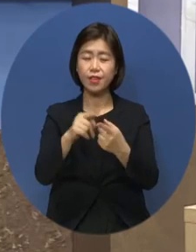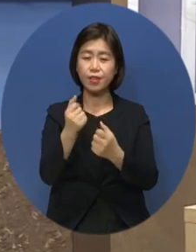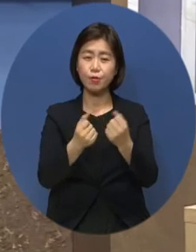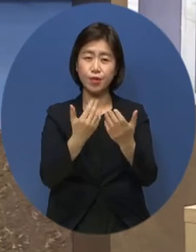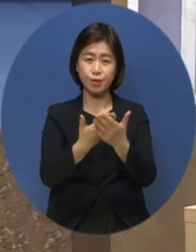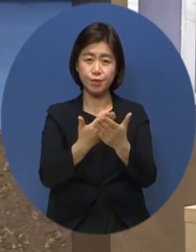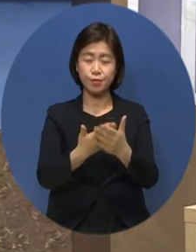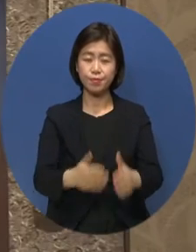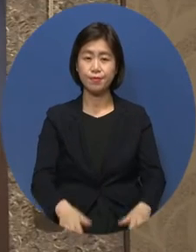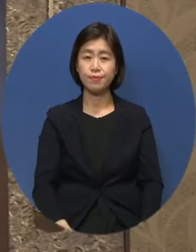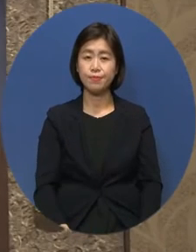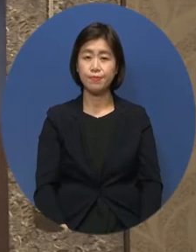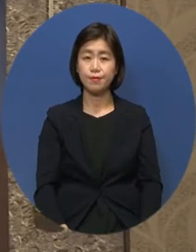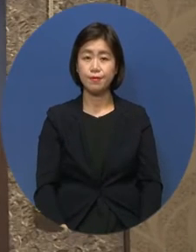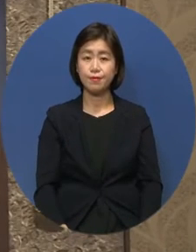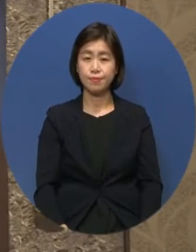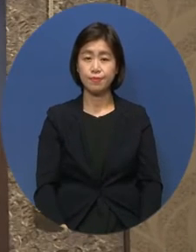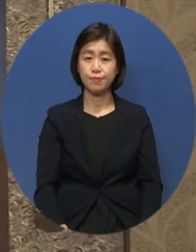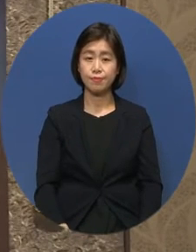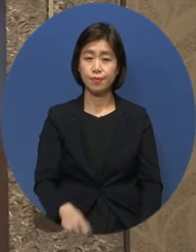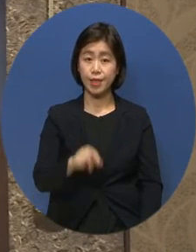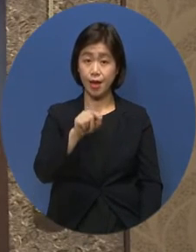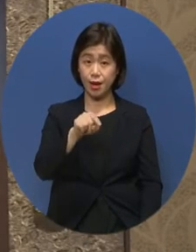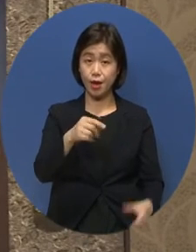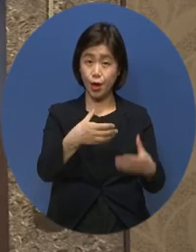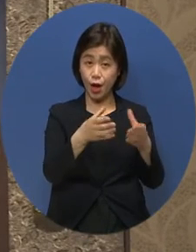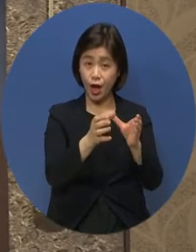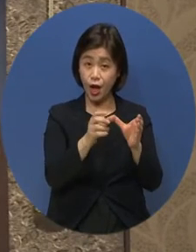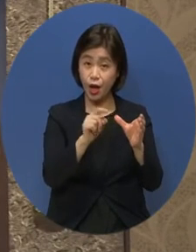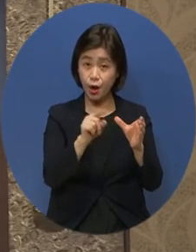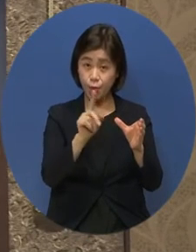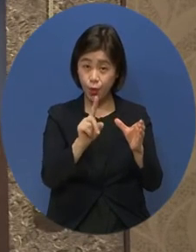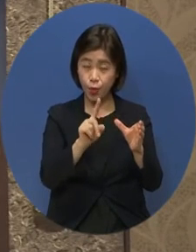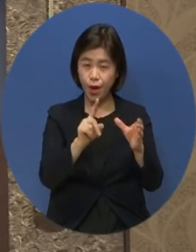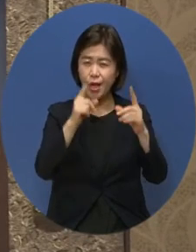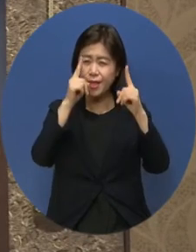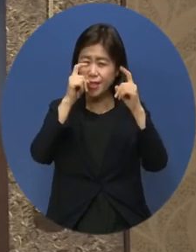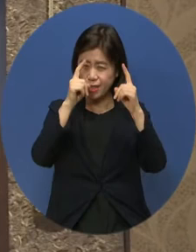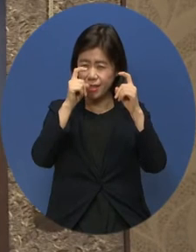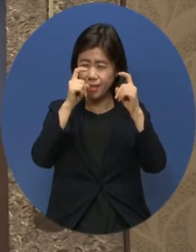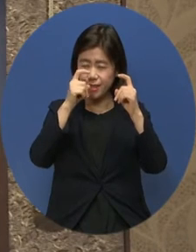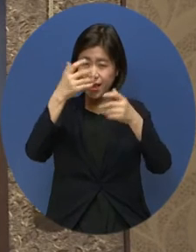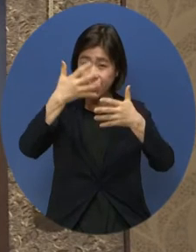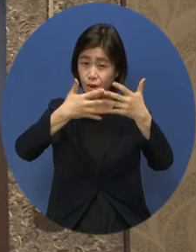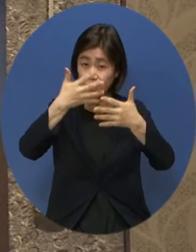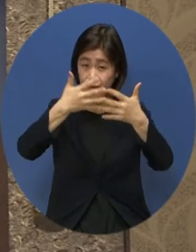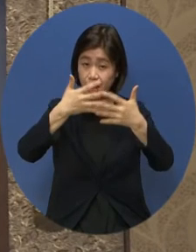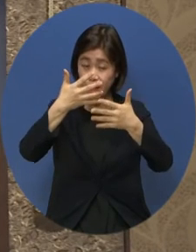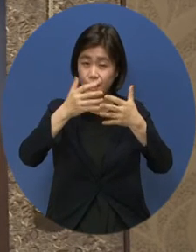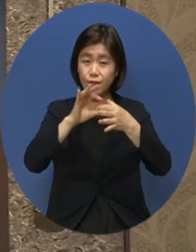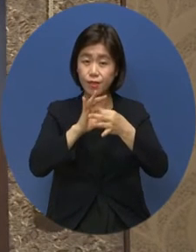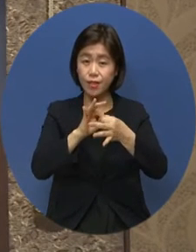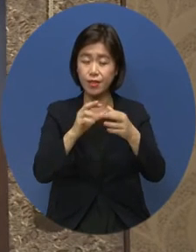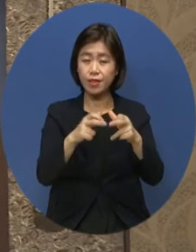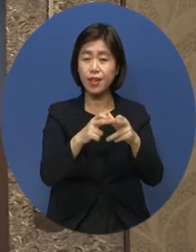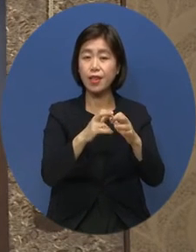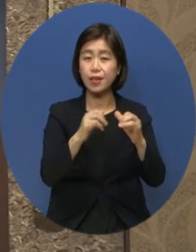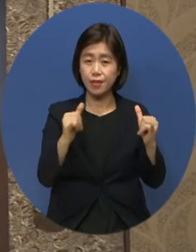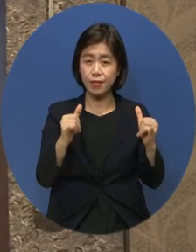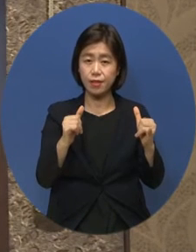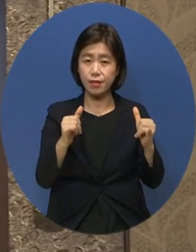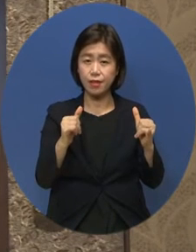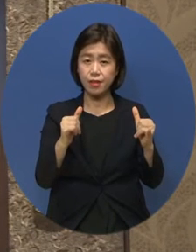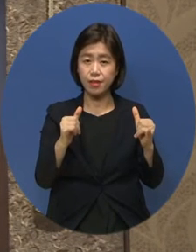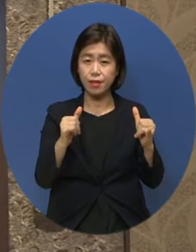프로그램인가요 4 랜드 세상은 말씀 그대로 사진과 영상을 통해서 상해 인들이